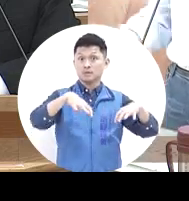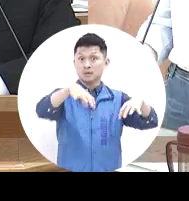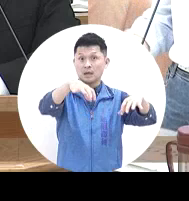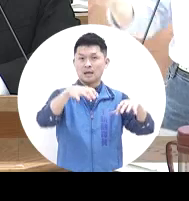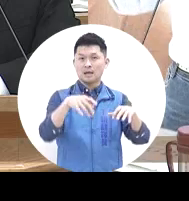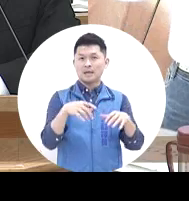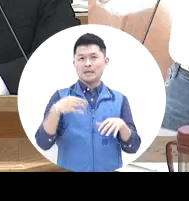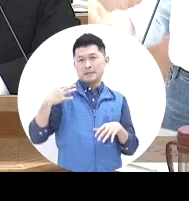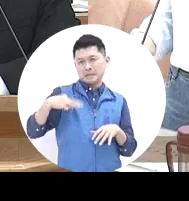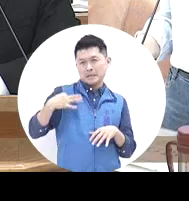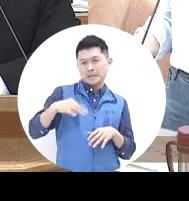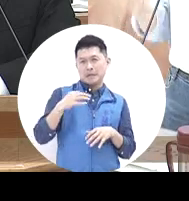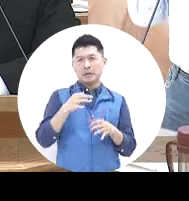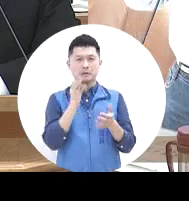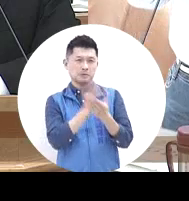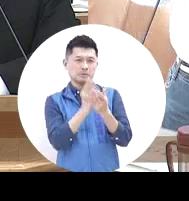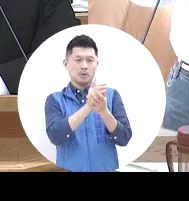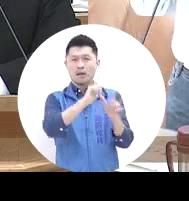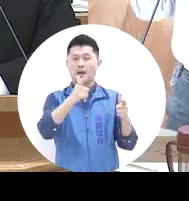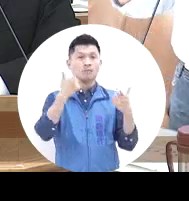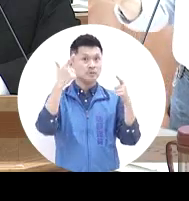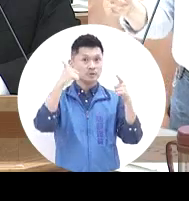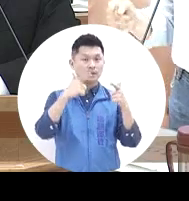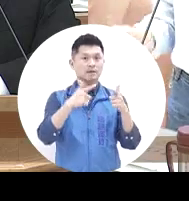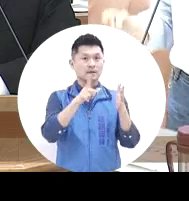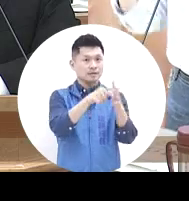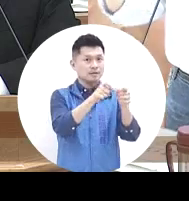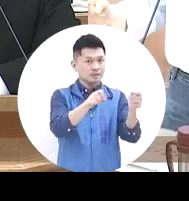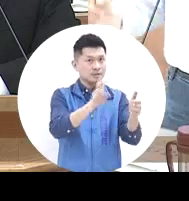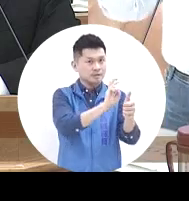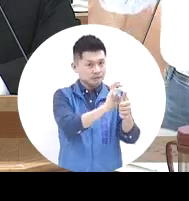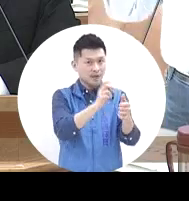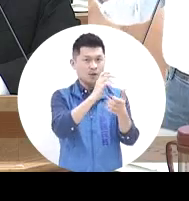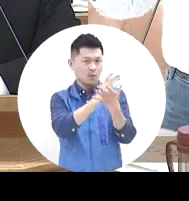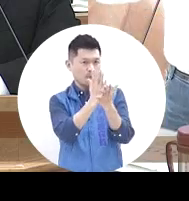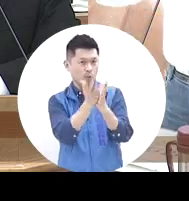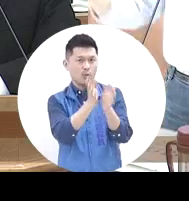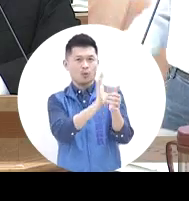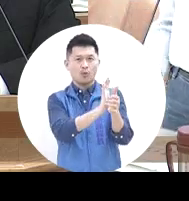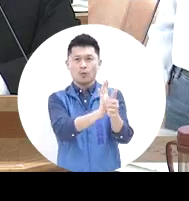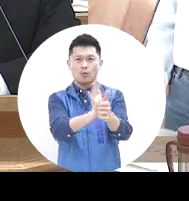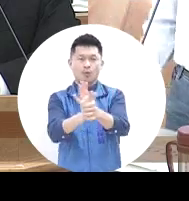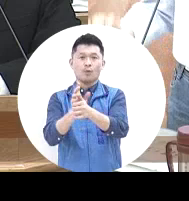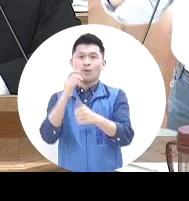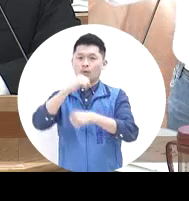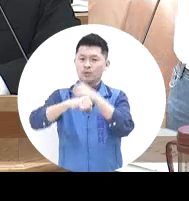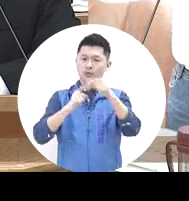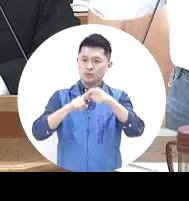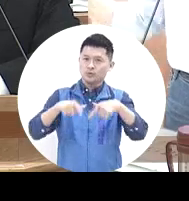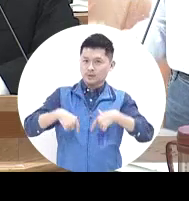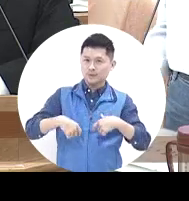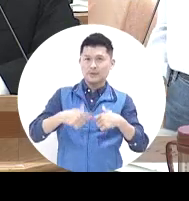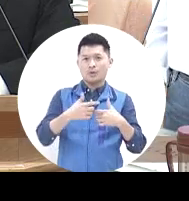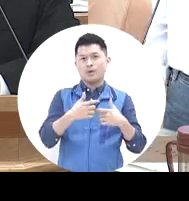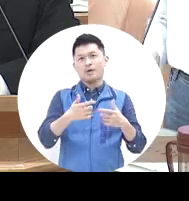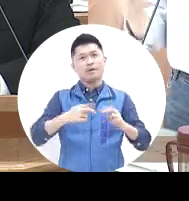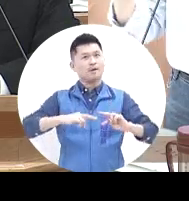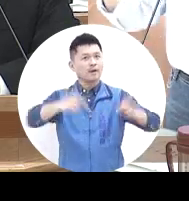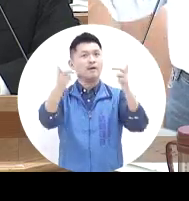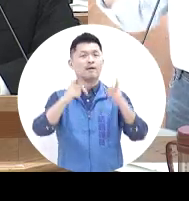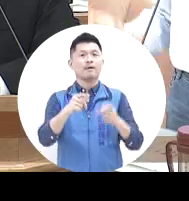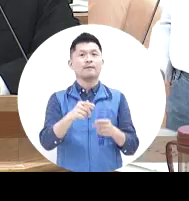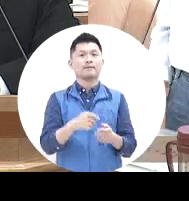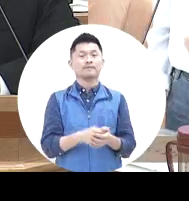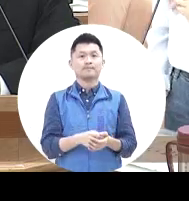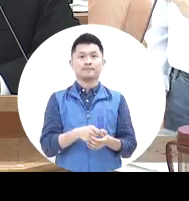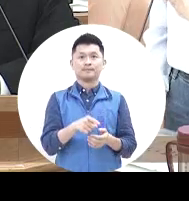照，包括生长的，搁电竞赛场。过来活动中心，侯市长拢有去。伊是一个